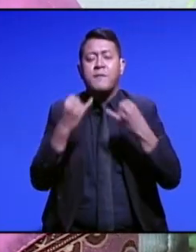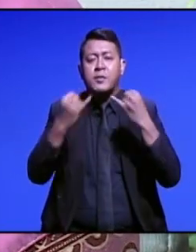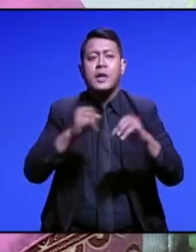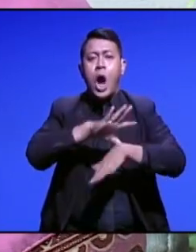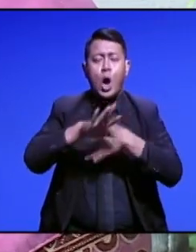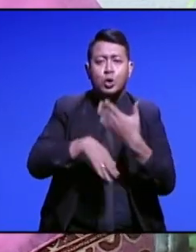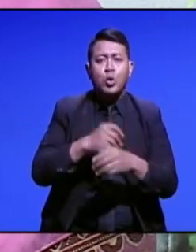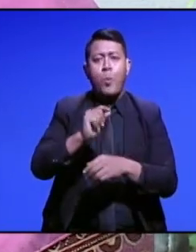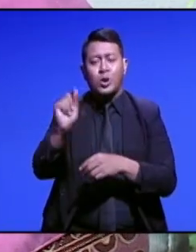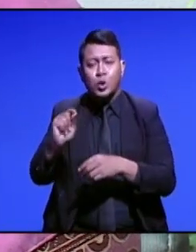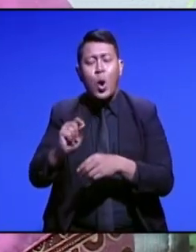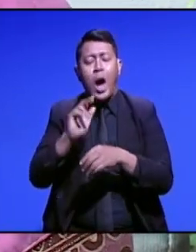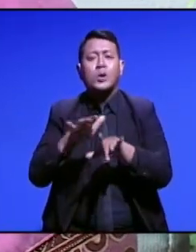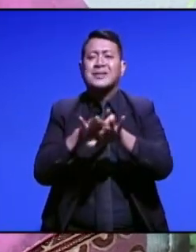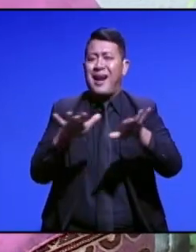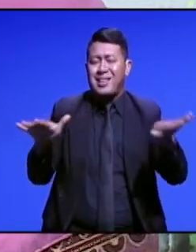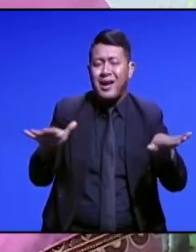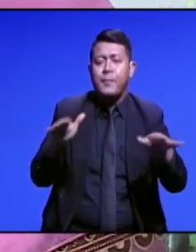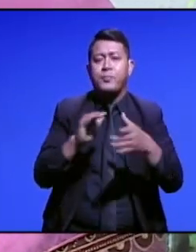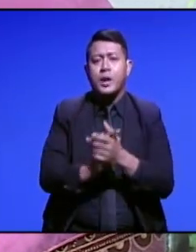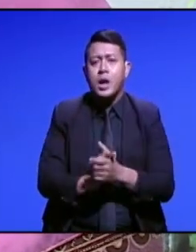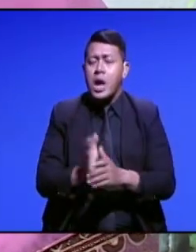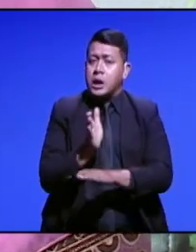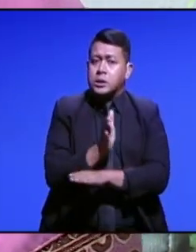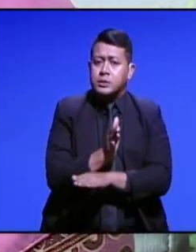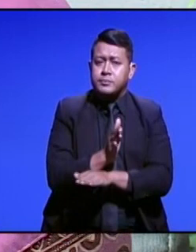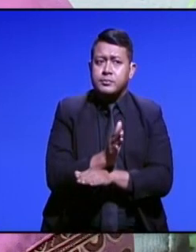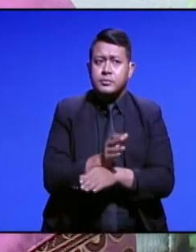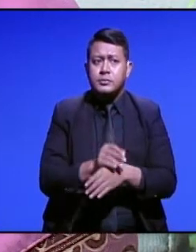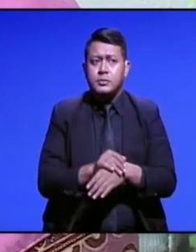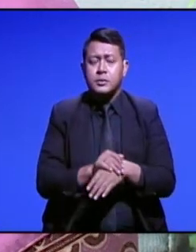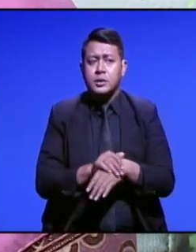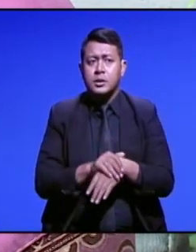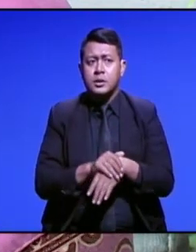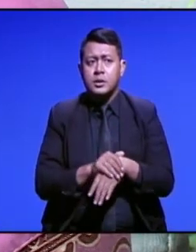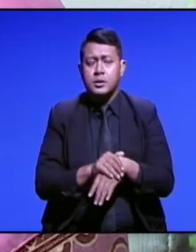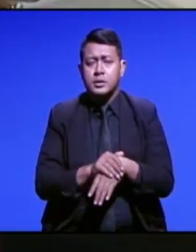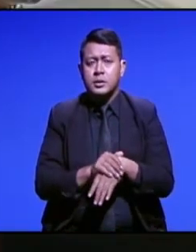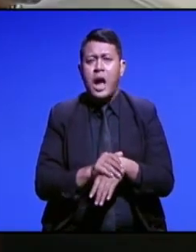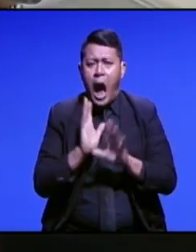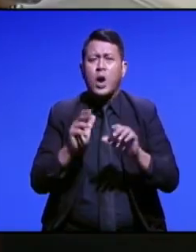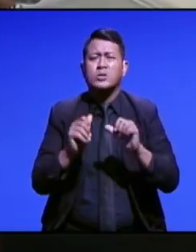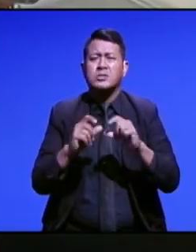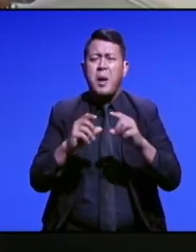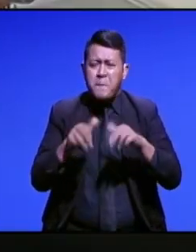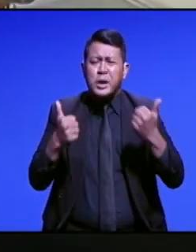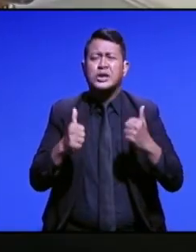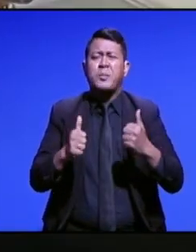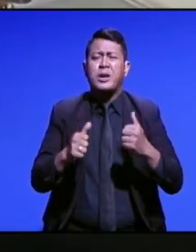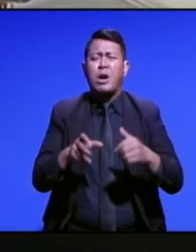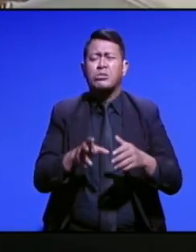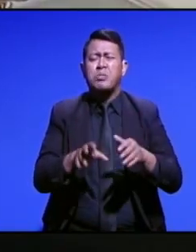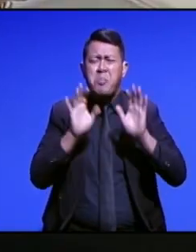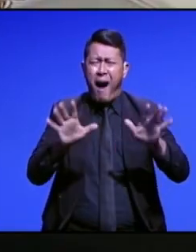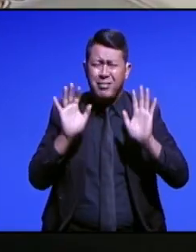sekolah tuh bisa rata. Nah, pada saat itu, sebelum tiga ini harusnya nggak boleh melaksanakan ujian nasional. Hal baru lainnya,